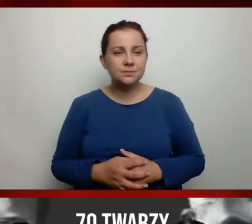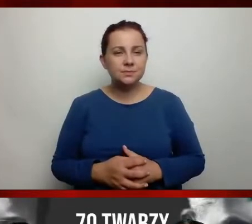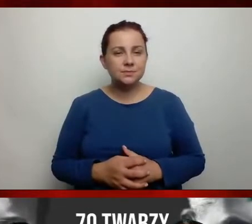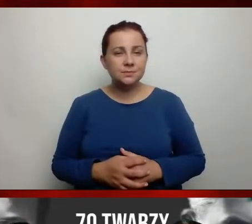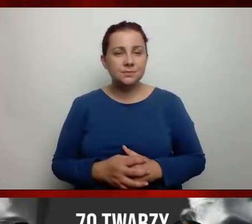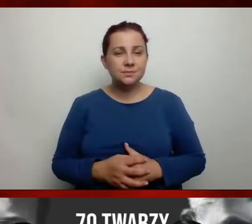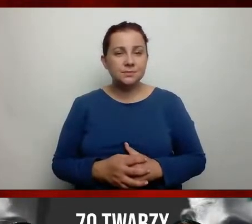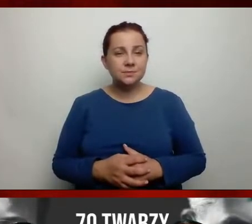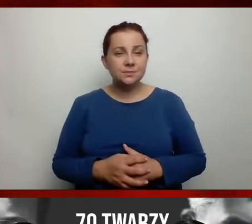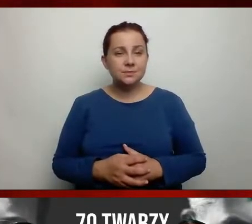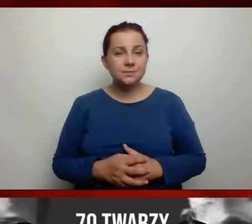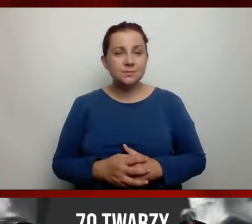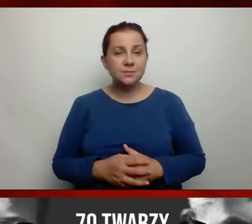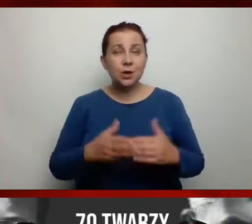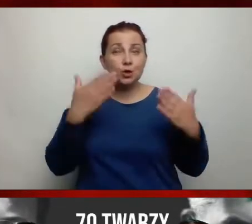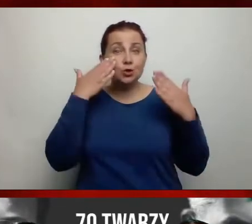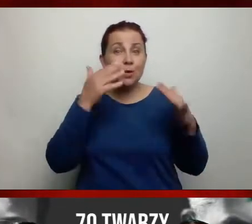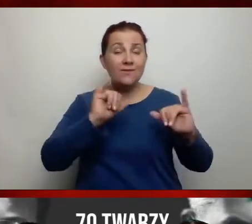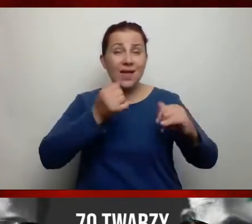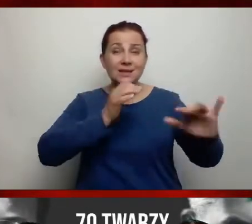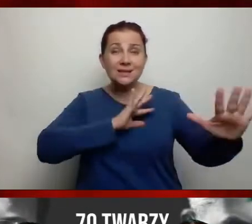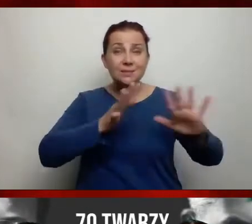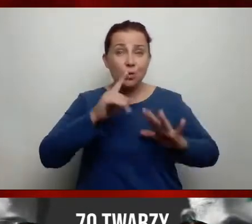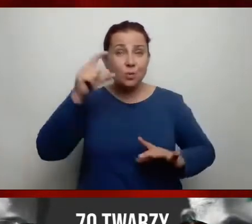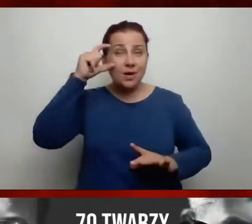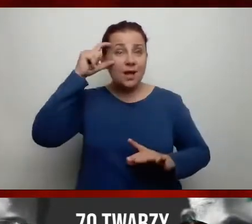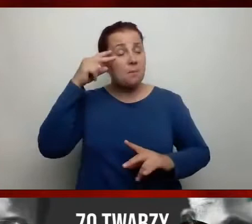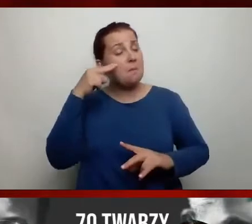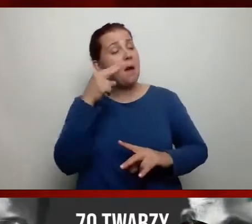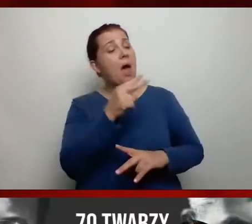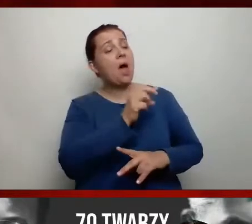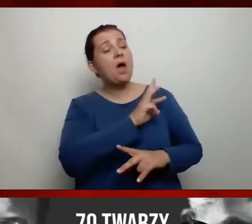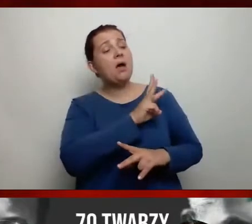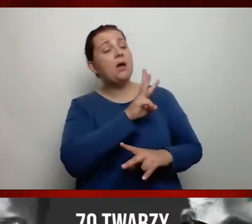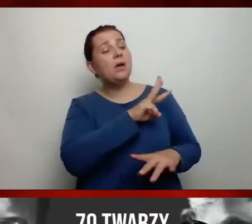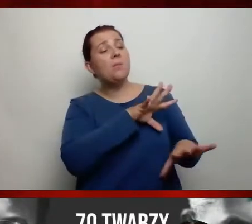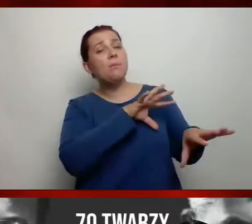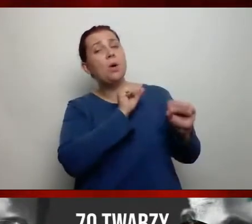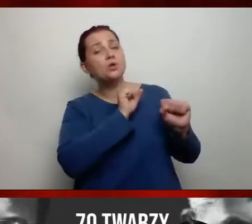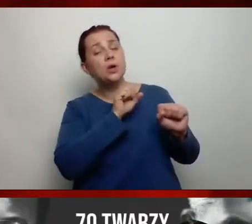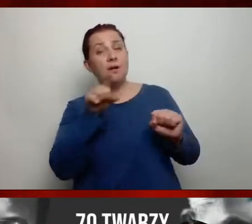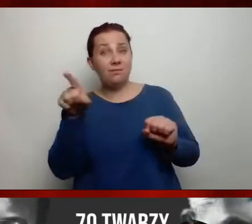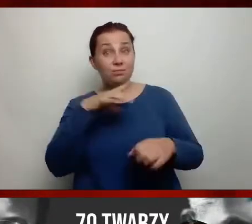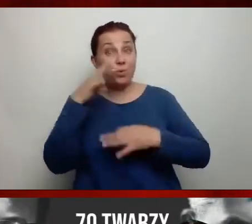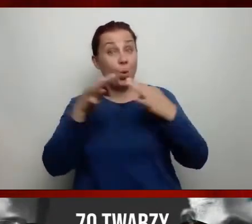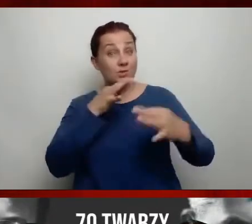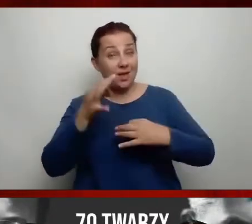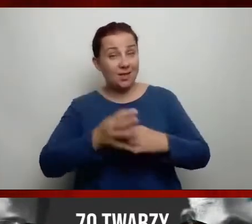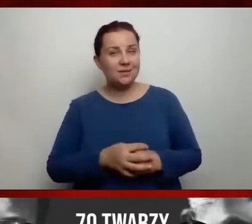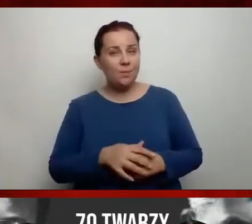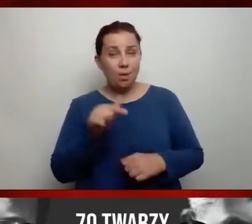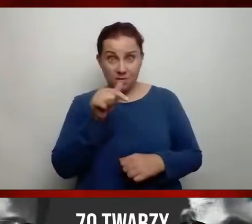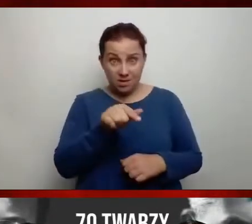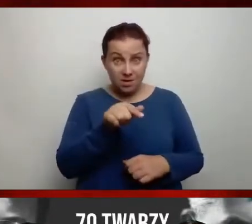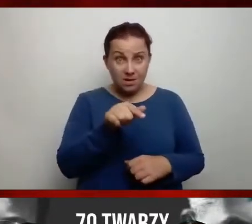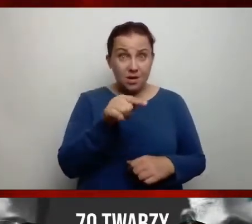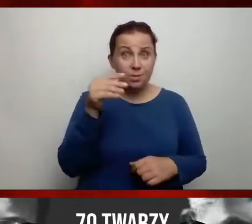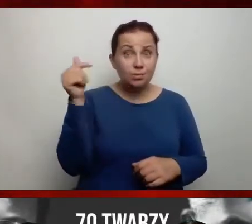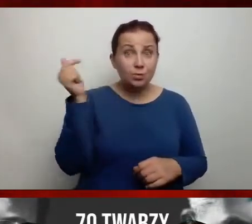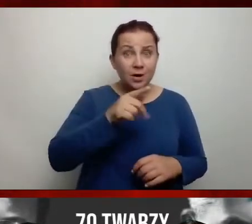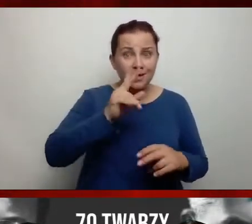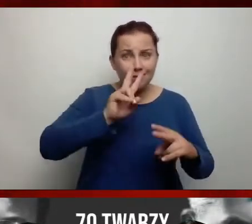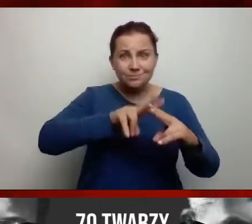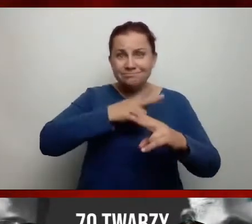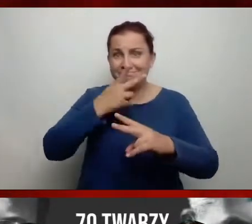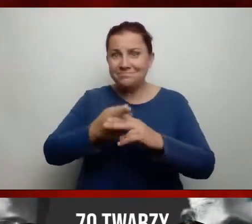w jaki sposób Jacek Kaczmarski postrzegał Witkacego, w tym utworze, no bo musiałeś, jak rozumiem, w jakiś sposób to przełożyć